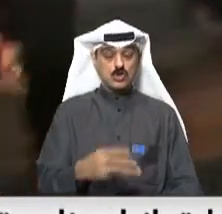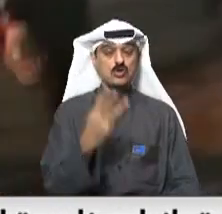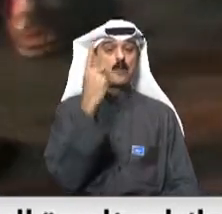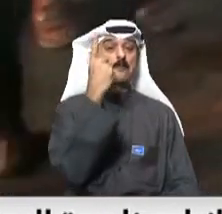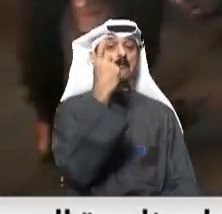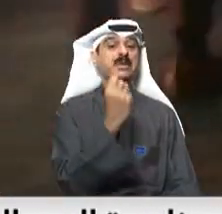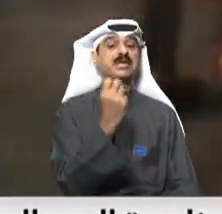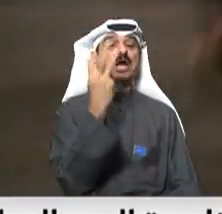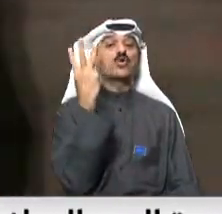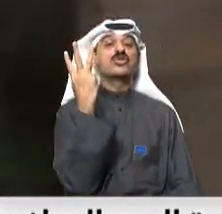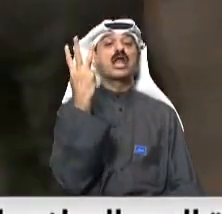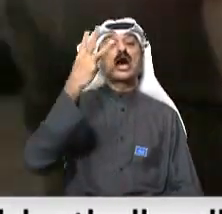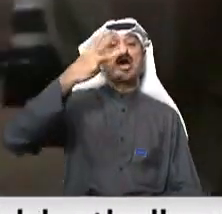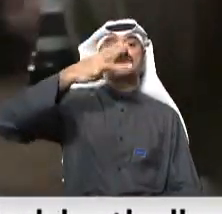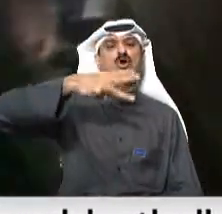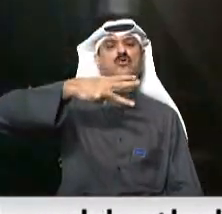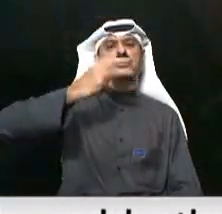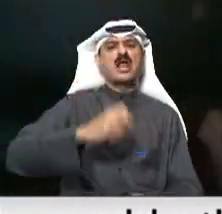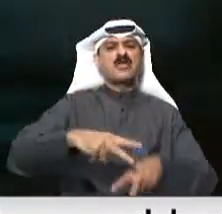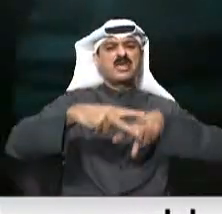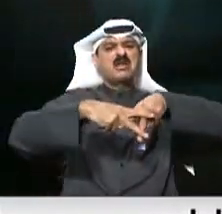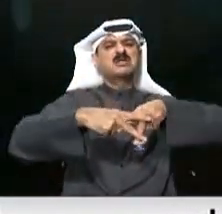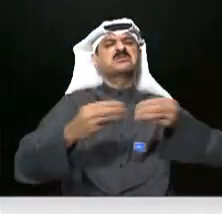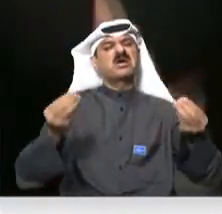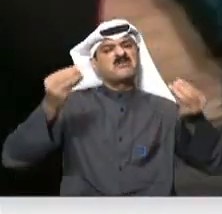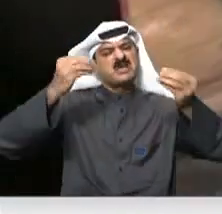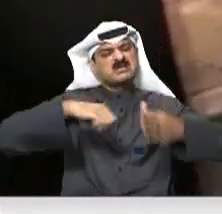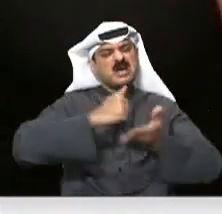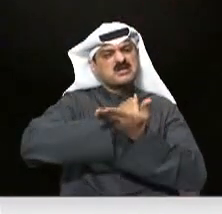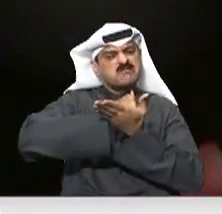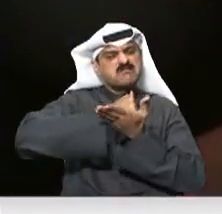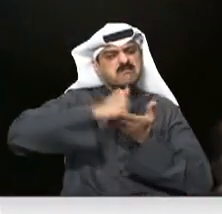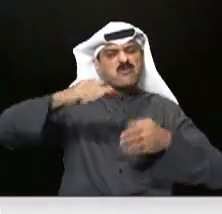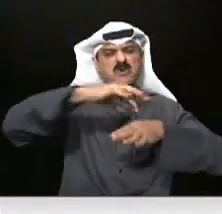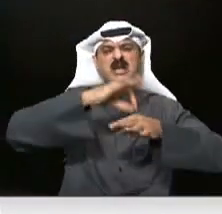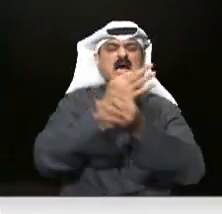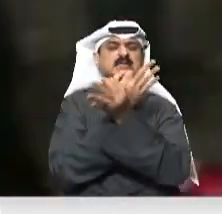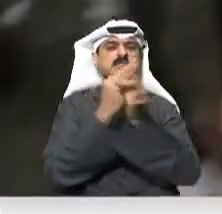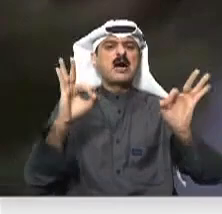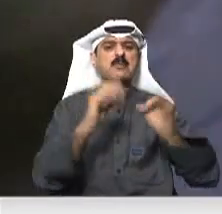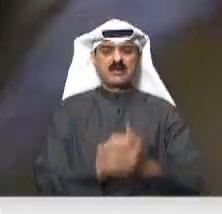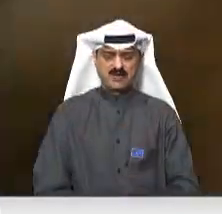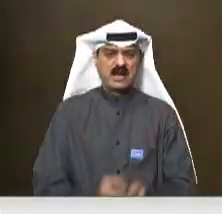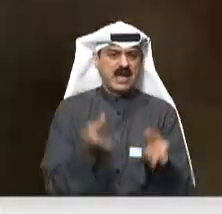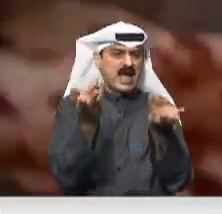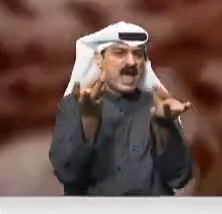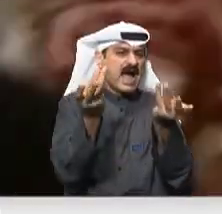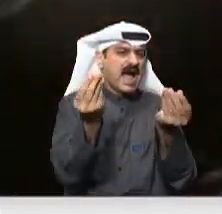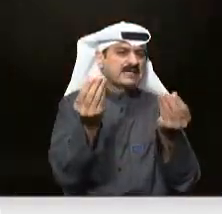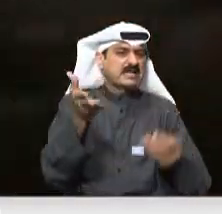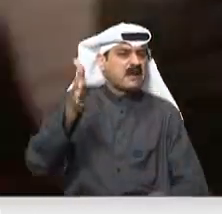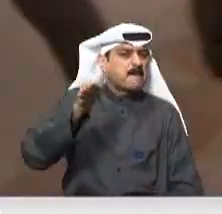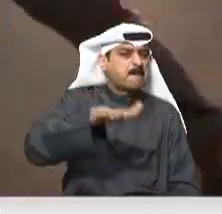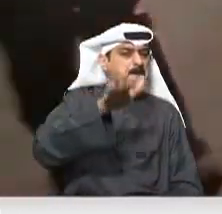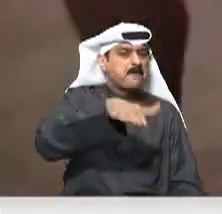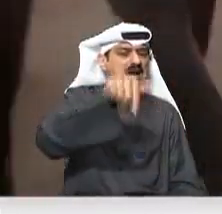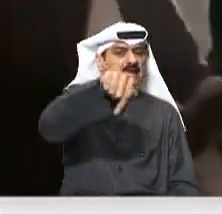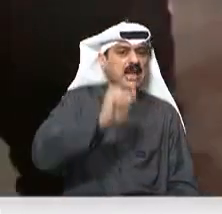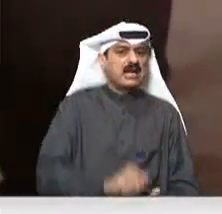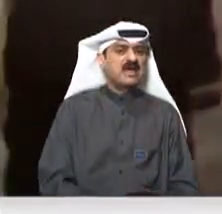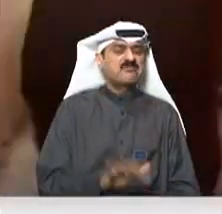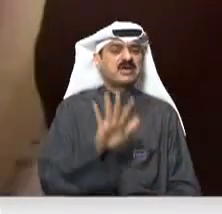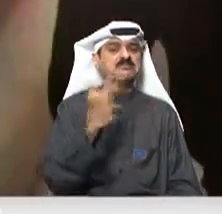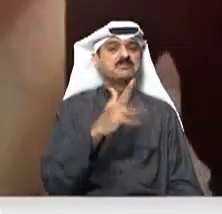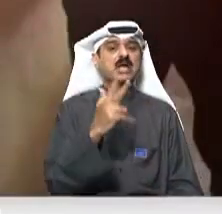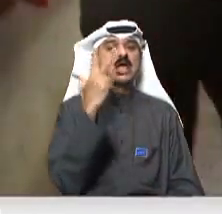المئه من جريمه الاباده الجماعيه واضافت الوزاره ان عدد ضحايا العدوان الاسرائيلي ارتفع الى اكثر